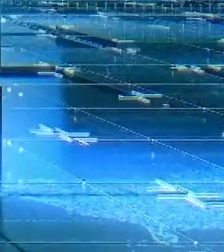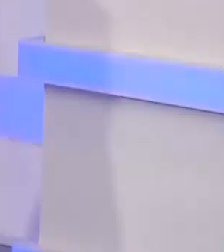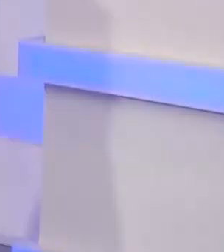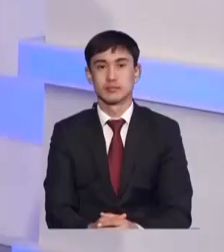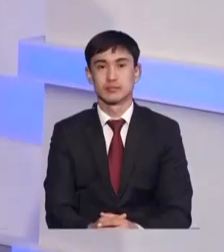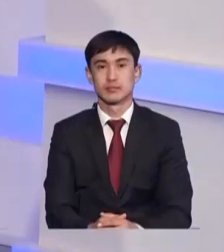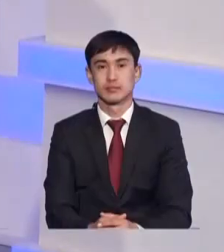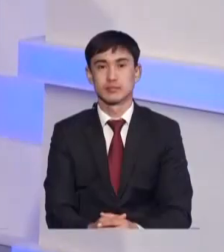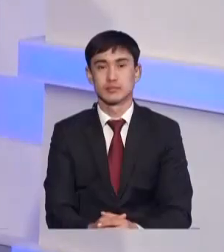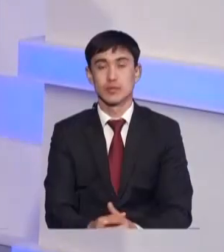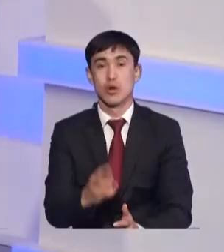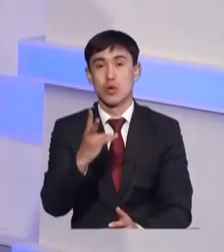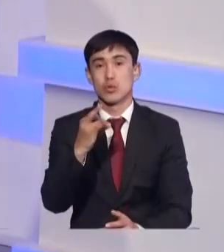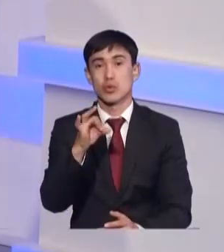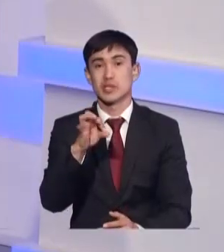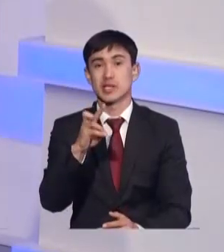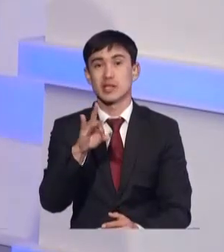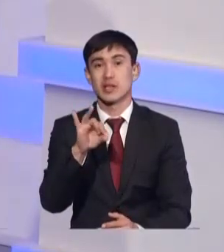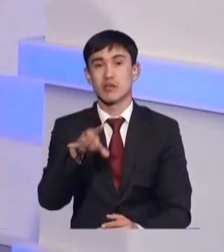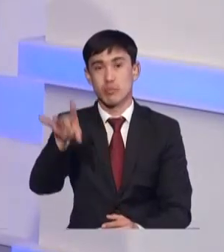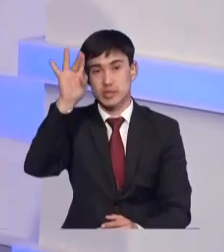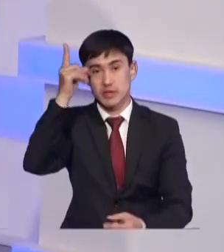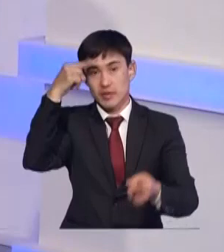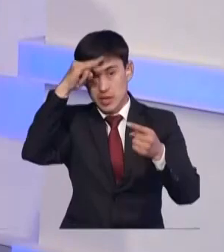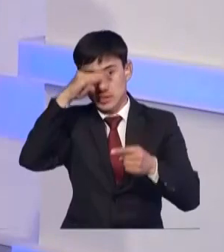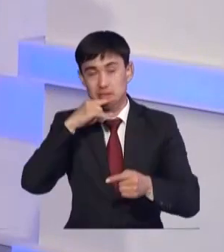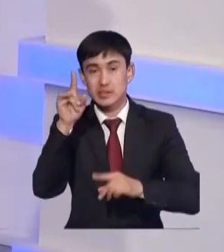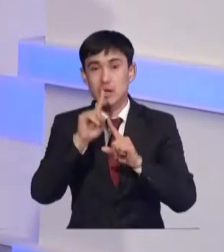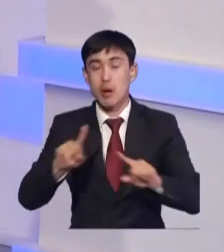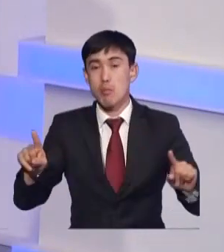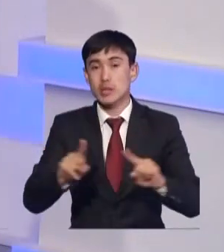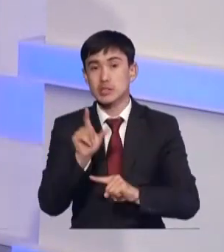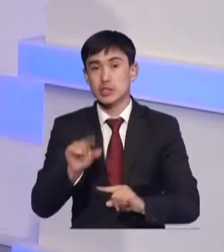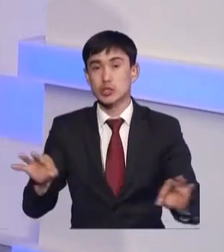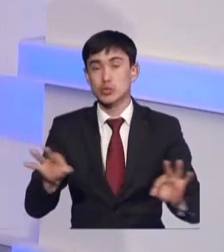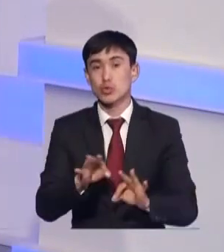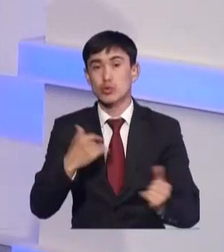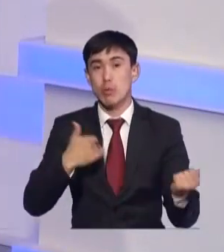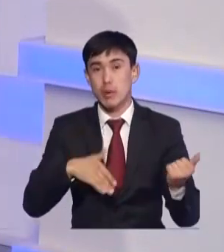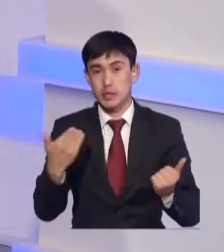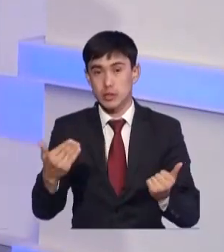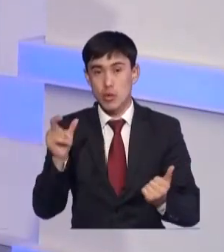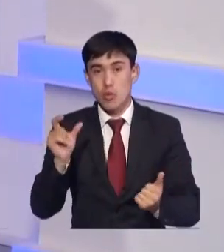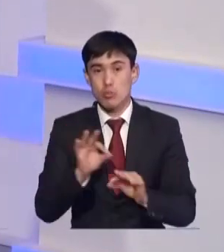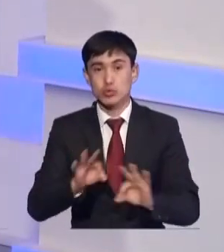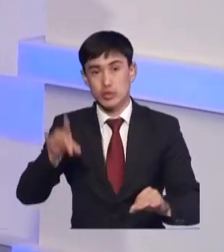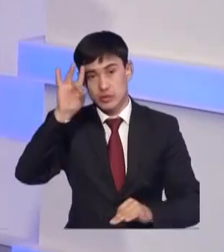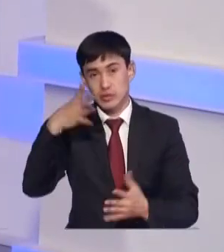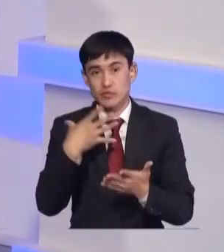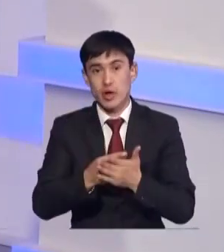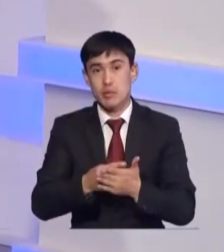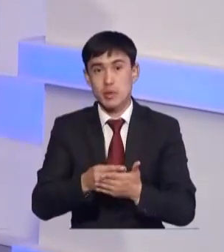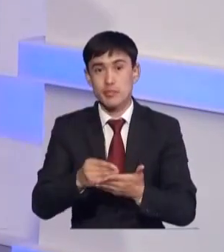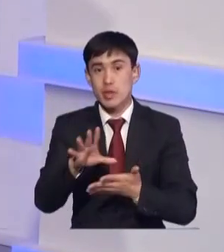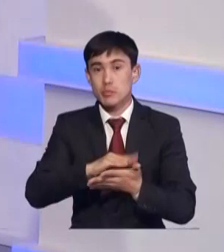тсу нургиса д линди прославленный казахстанский композитор дирижёр и домбрист музыкант известен своими